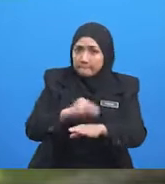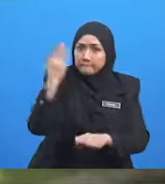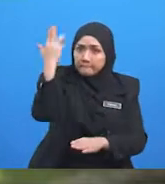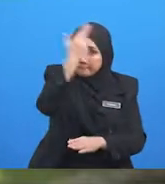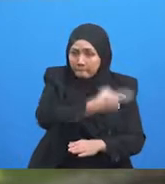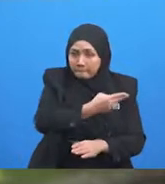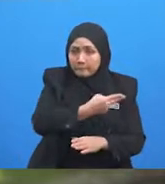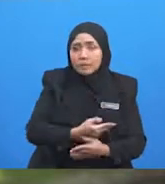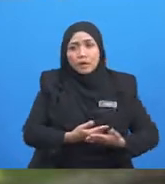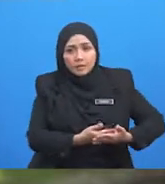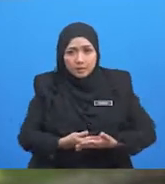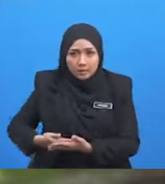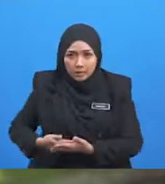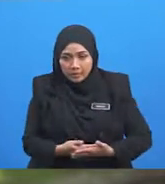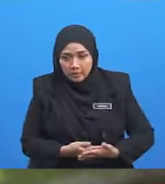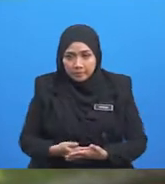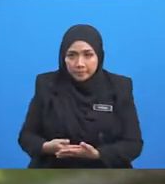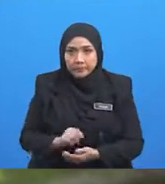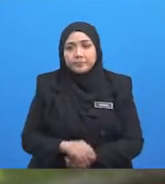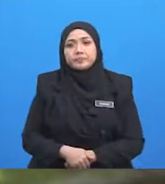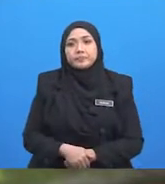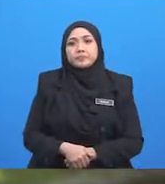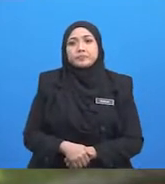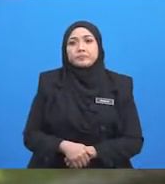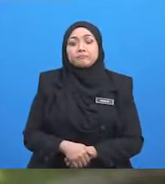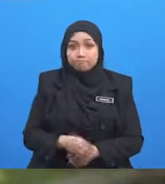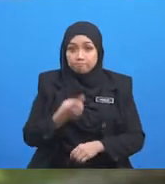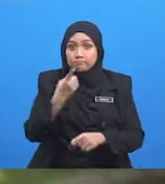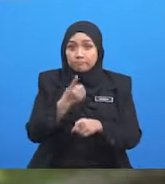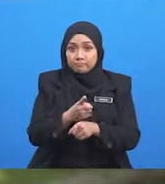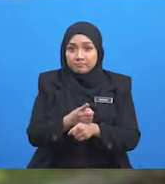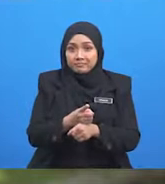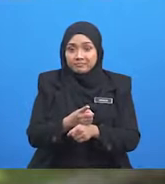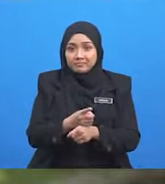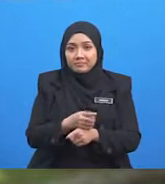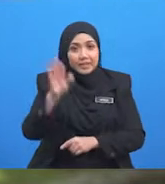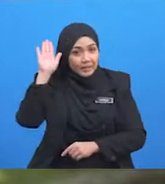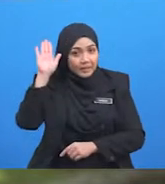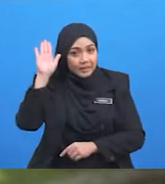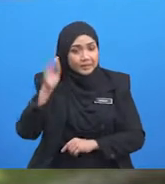hadapan anak-anak. Setuju dengan cikgu? Angkat tangan.